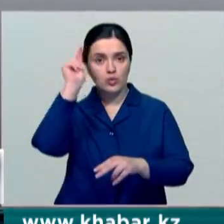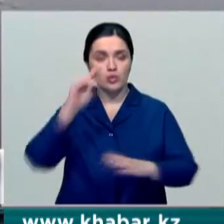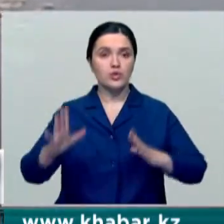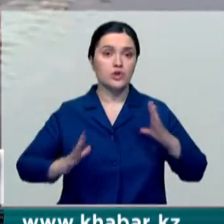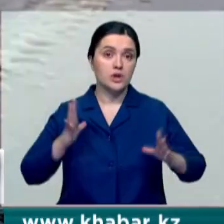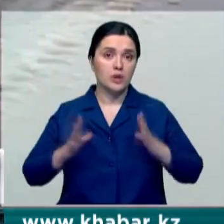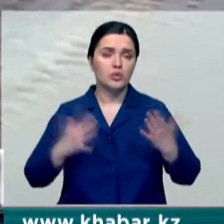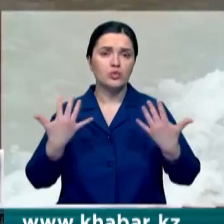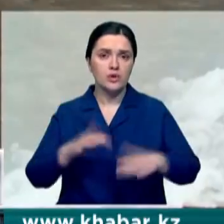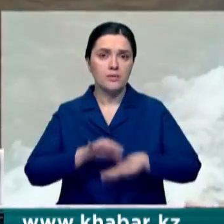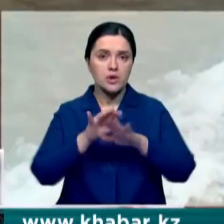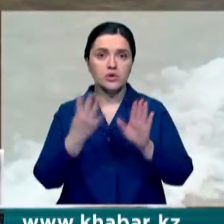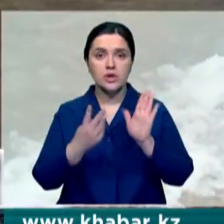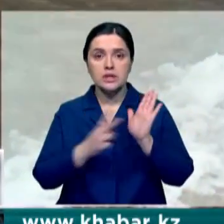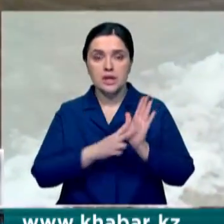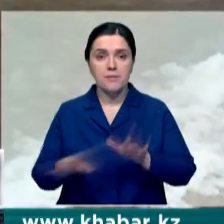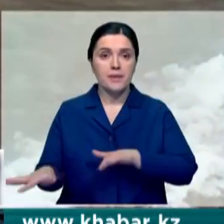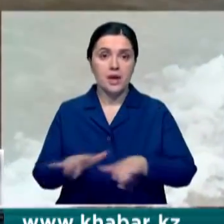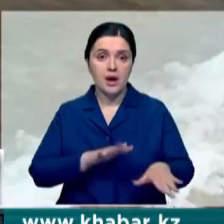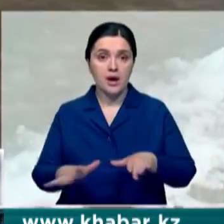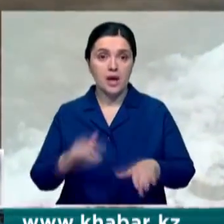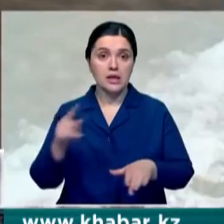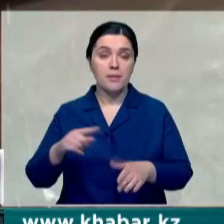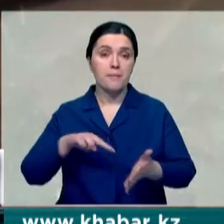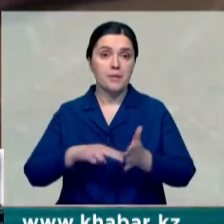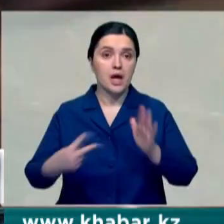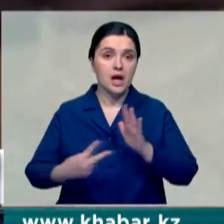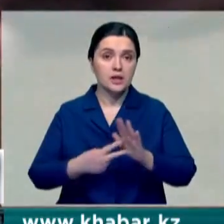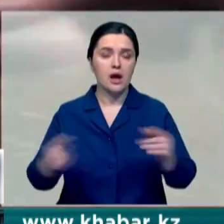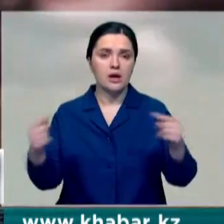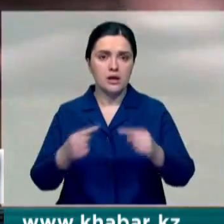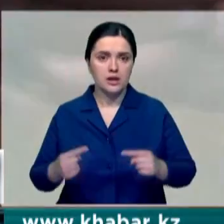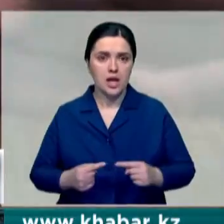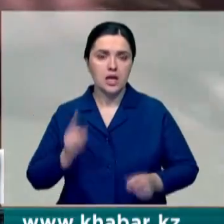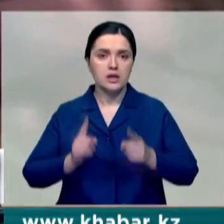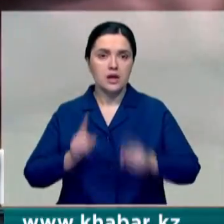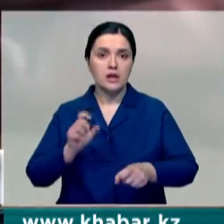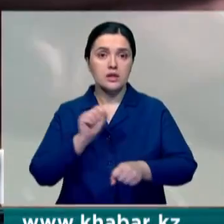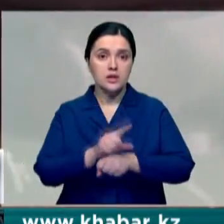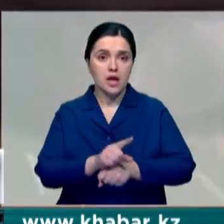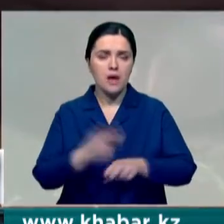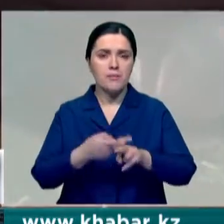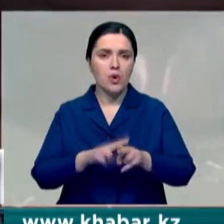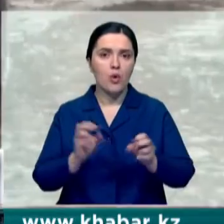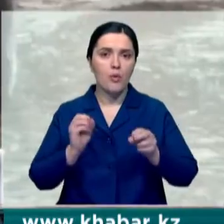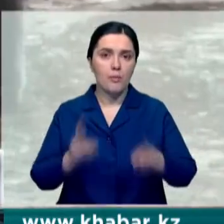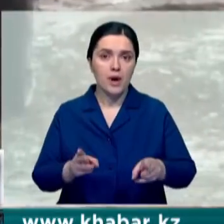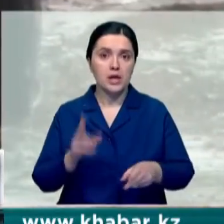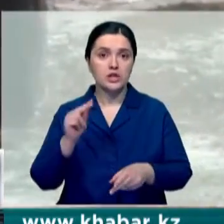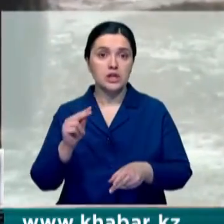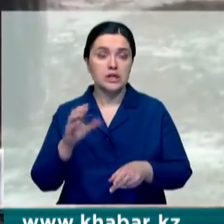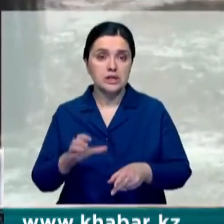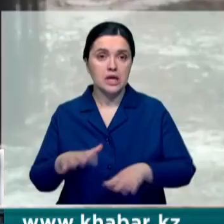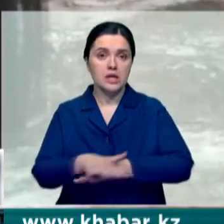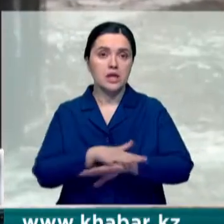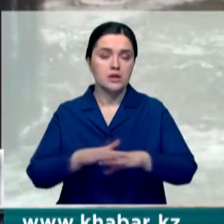учений. Уже проведено 47 мероприятий. Отмечу, что при их планировании отрабатывают конкретные и реальные задачи в наиболее уязвимых